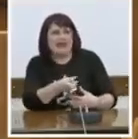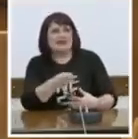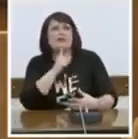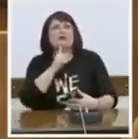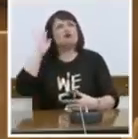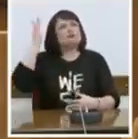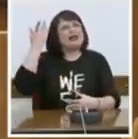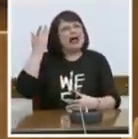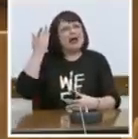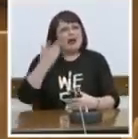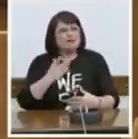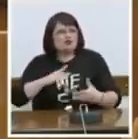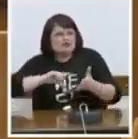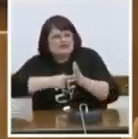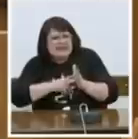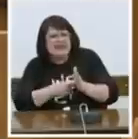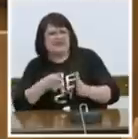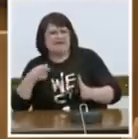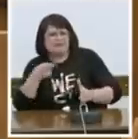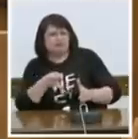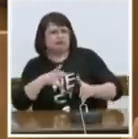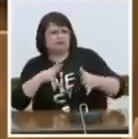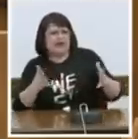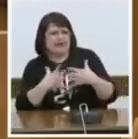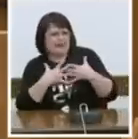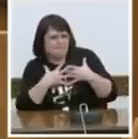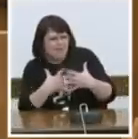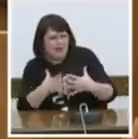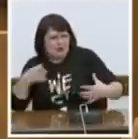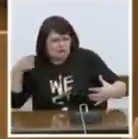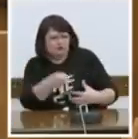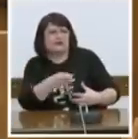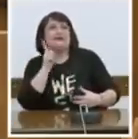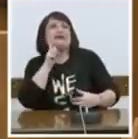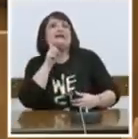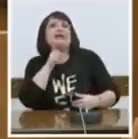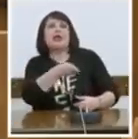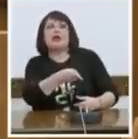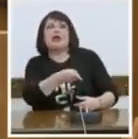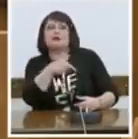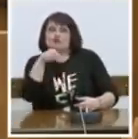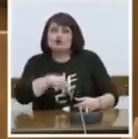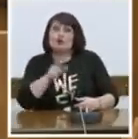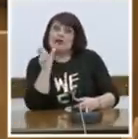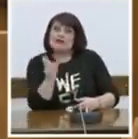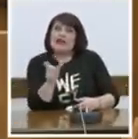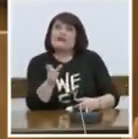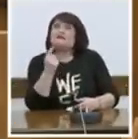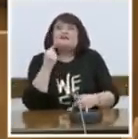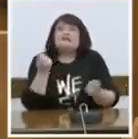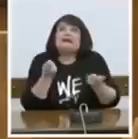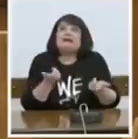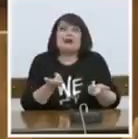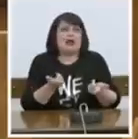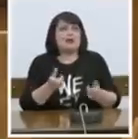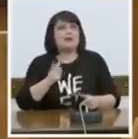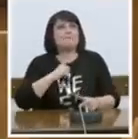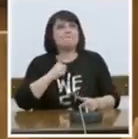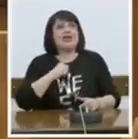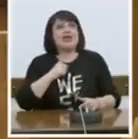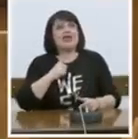εποχές. Περιμένω και ο Πρωθυπουργός τι θέση θα πάρει για το θέμα αυτό όταν έχουμε τη μία μετά την